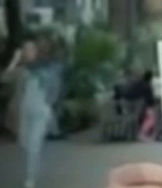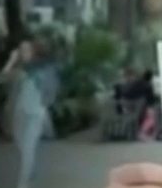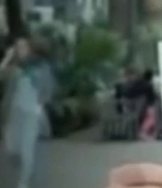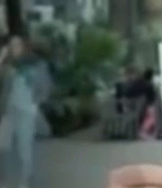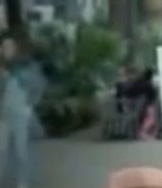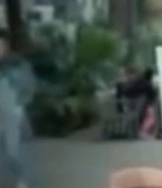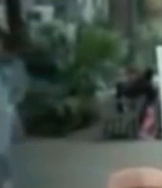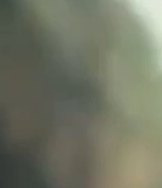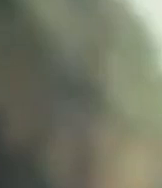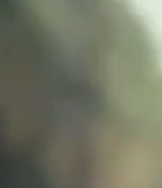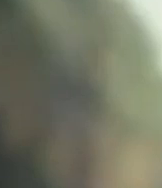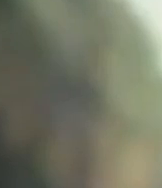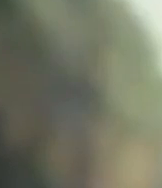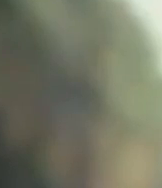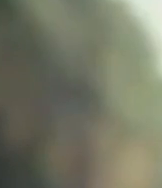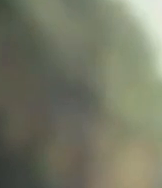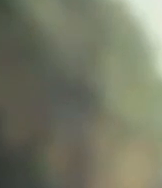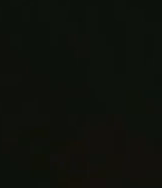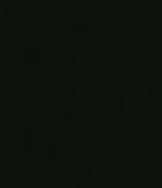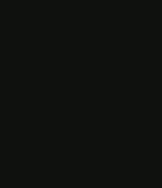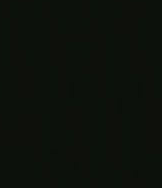το διέγραψέ το διέγραψέ